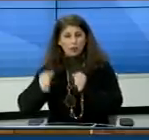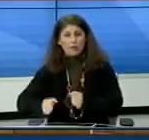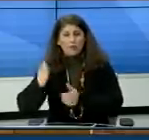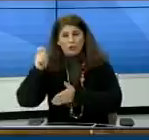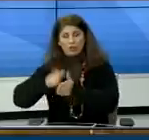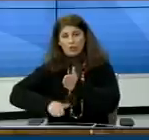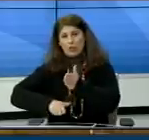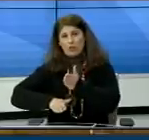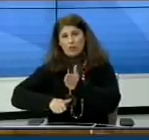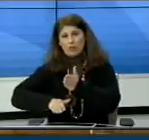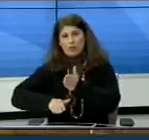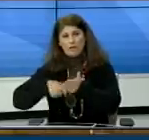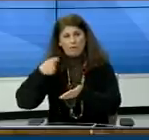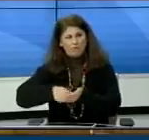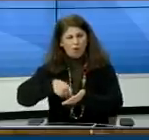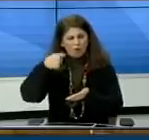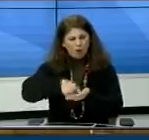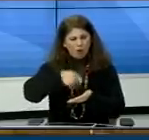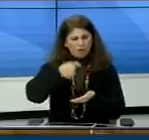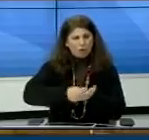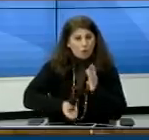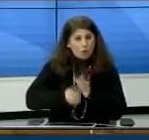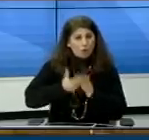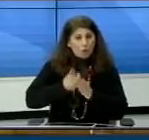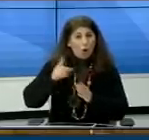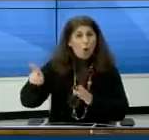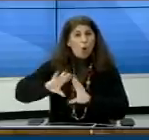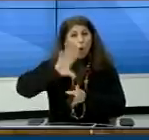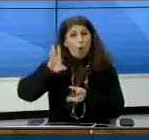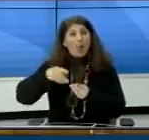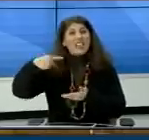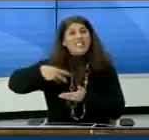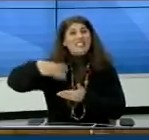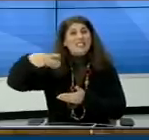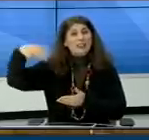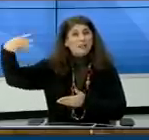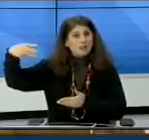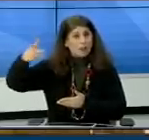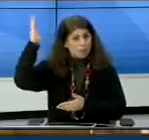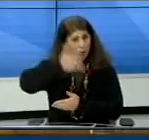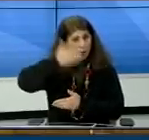σε ξενοδοχεία. Αυτά για να μην ξεχνιόμαστε, αλλά και για να συγκρινόμαστε.